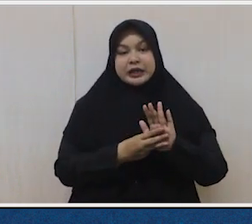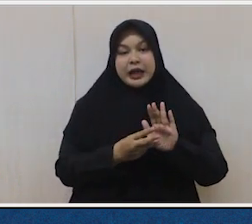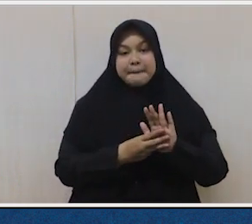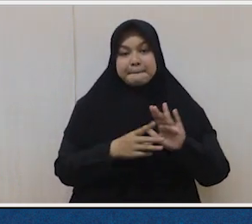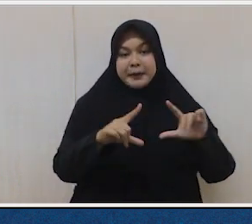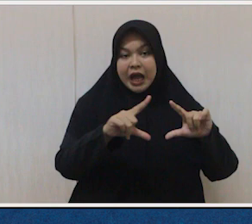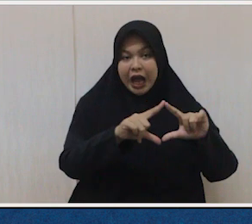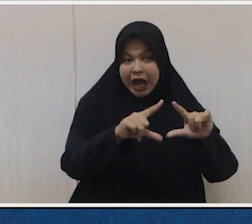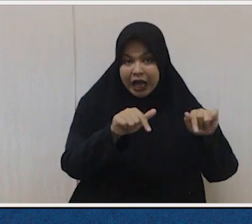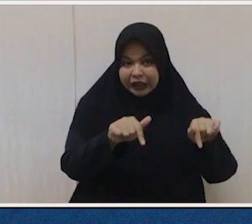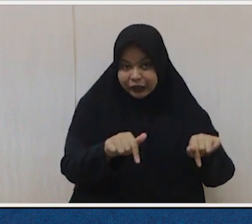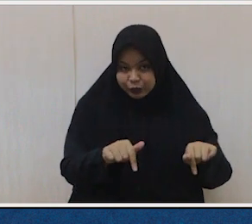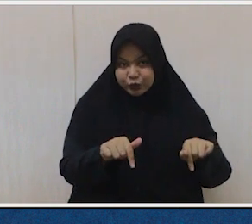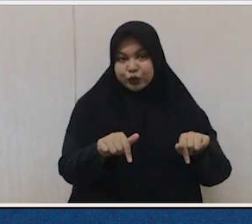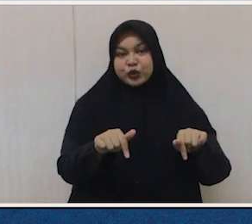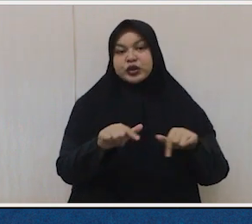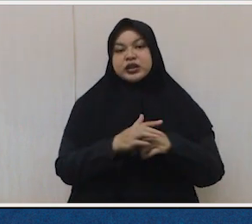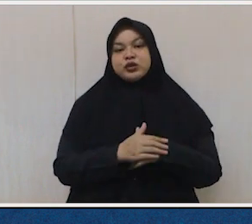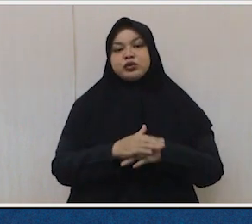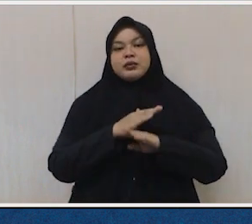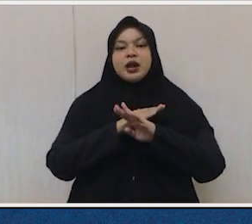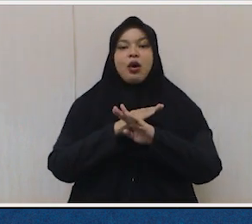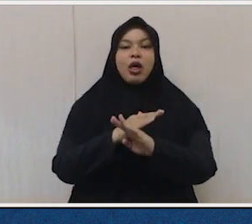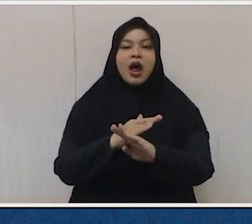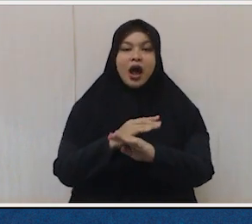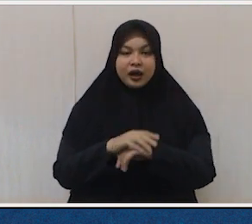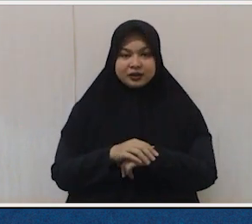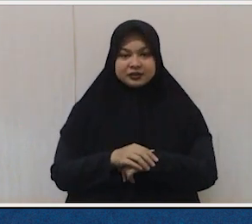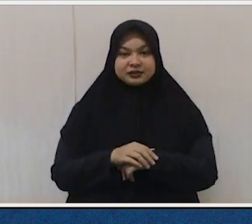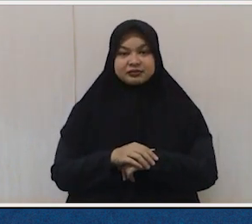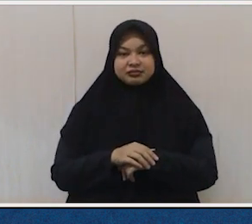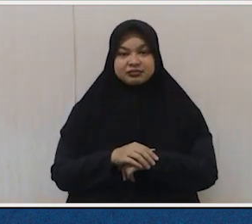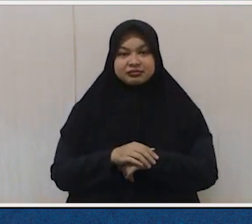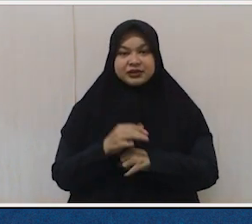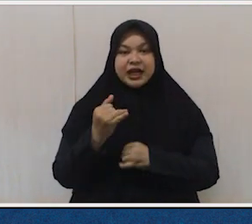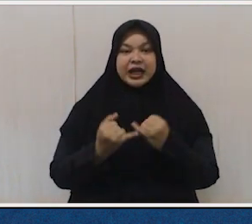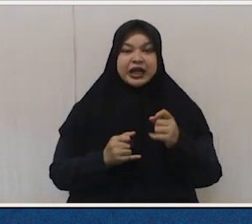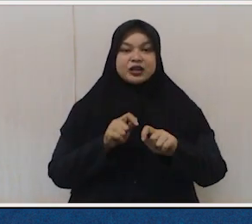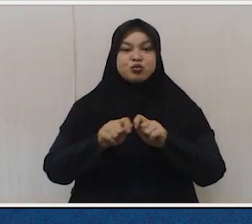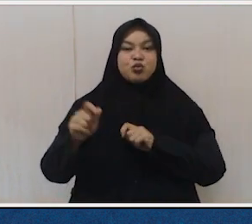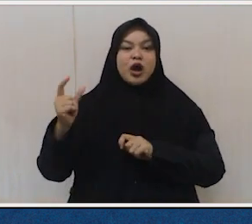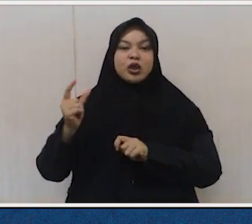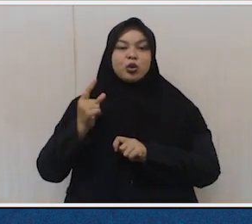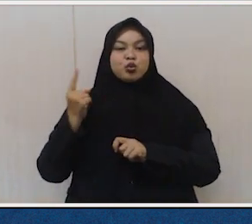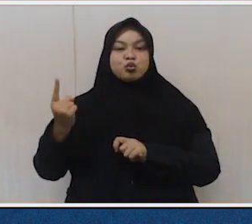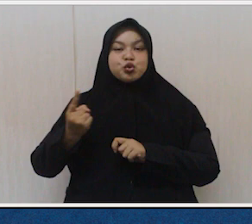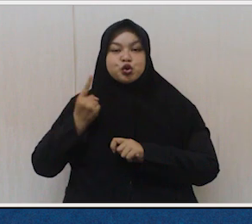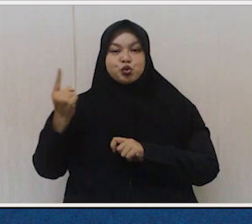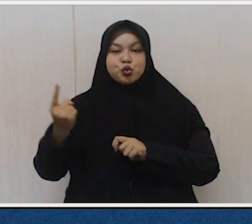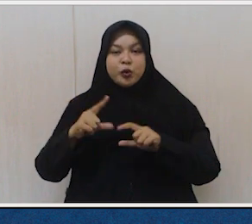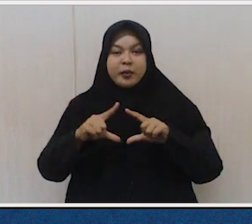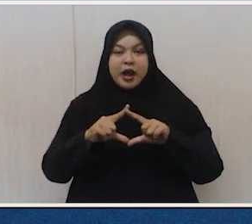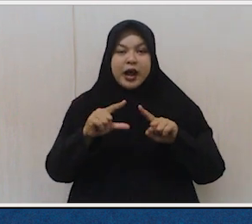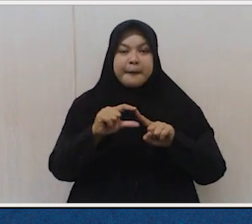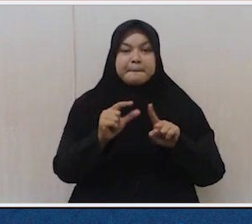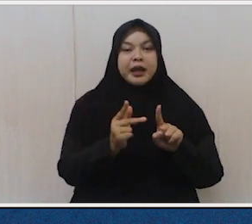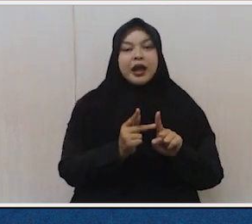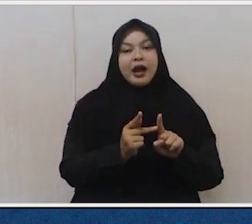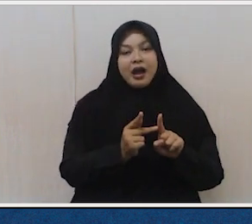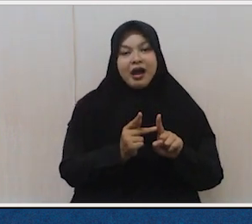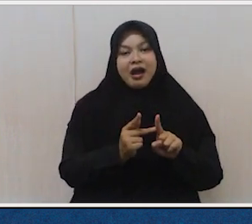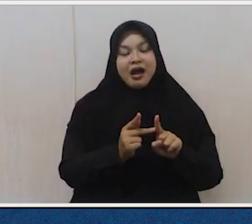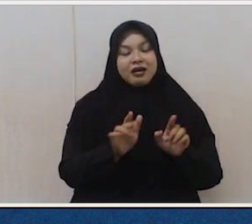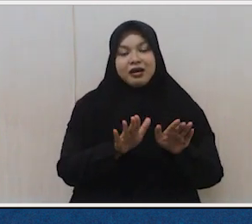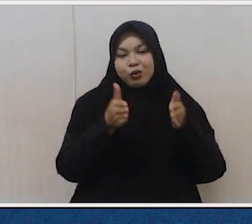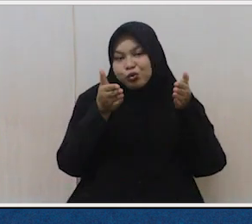Agung menolak tenaga hukum gitu ya Heeh aparat jadi akhirnya dibuat umum betul dibuat umum ya aparat tenaga hukum